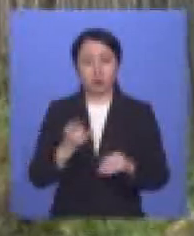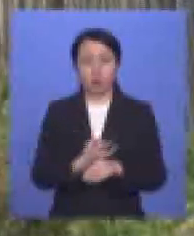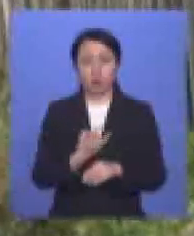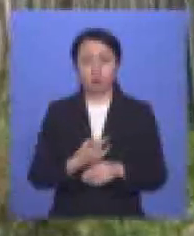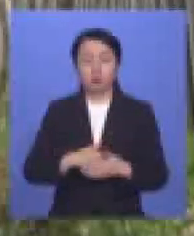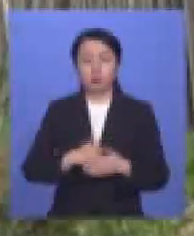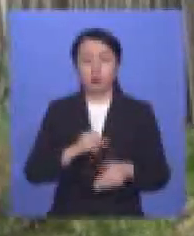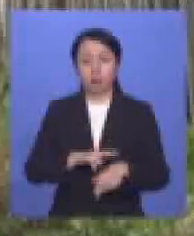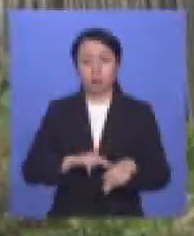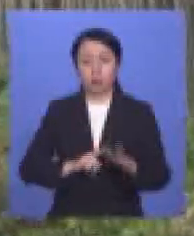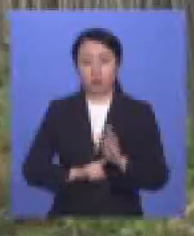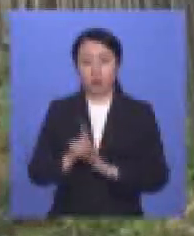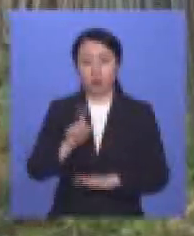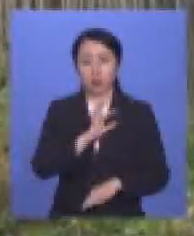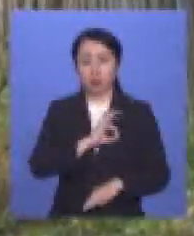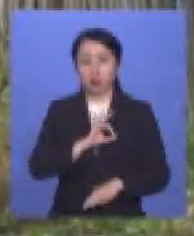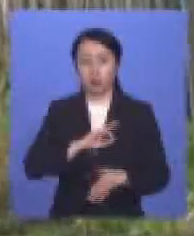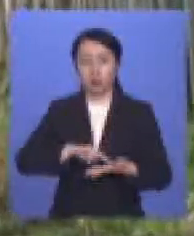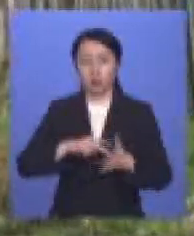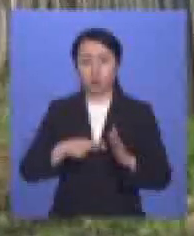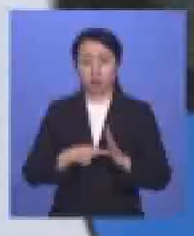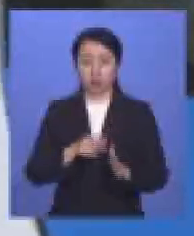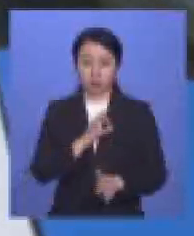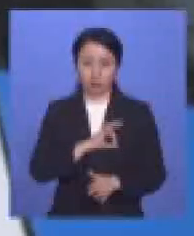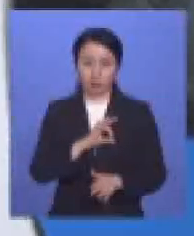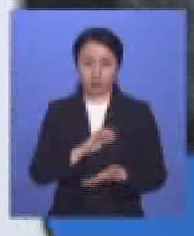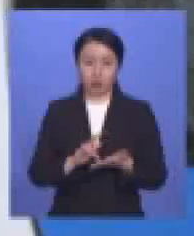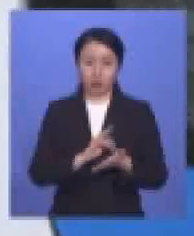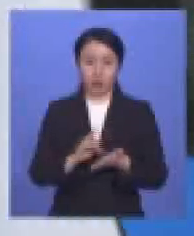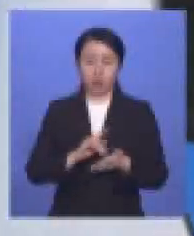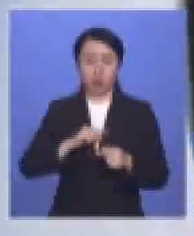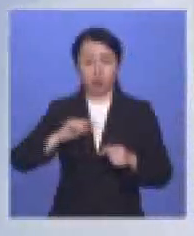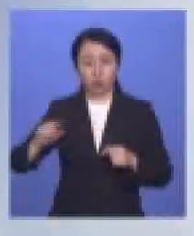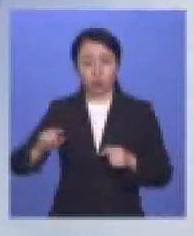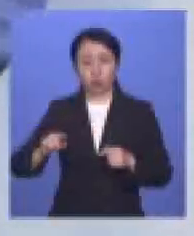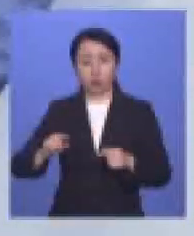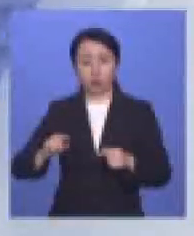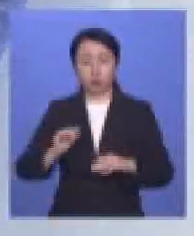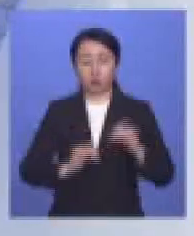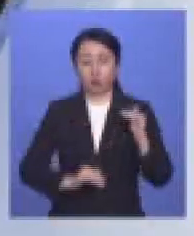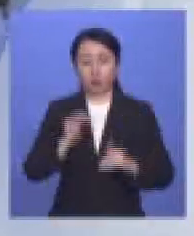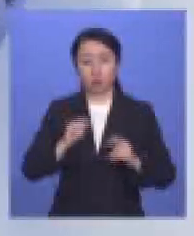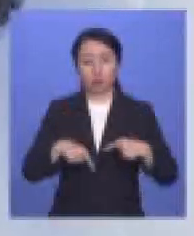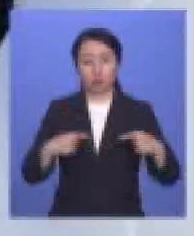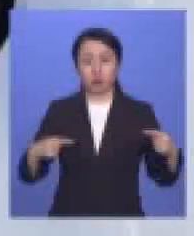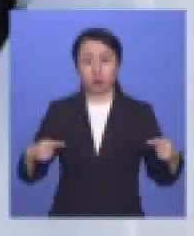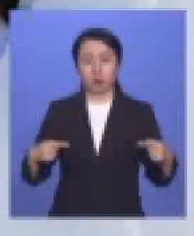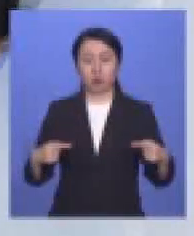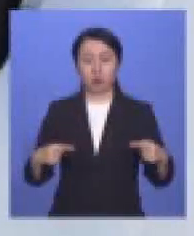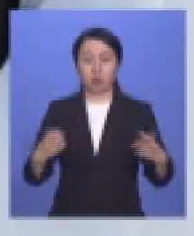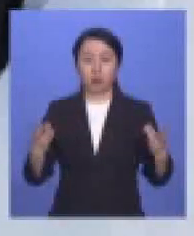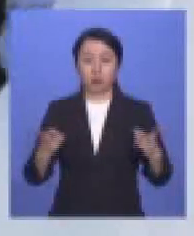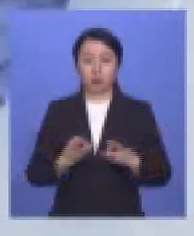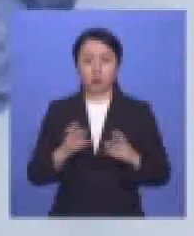интернет-мошенничества. Недавно преступники начали применять сценарий с использованием приложений удаленного доступа к устройствам под различными предлогами.